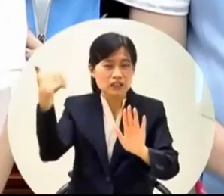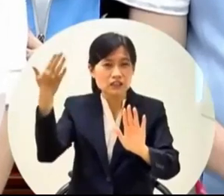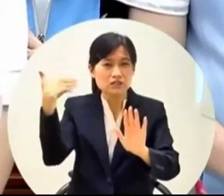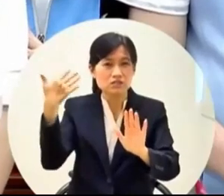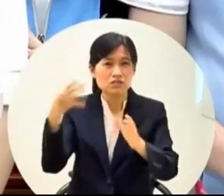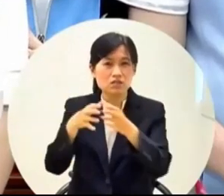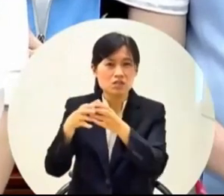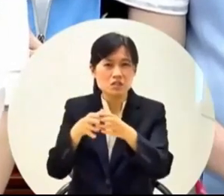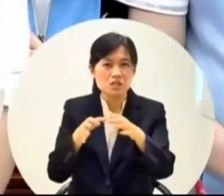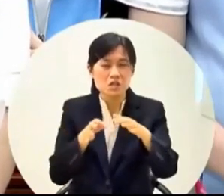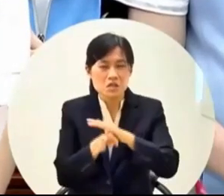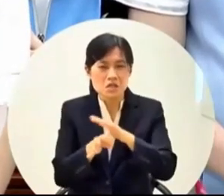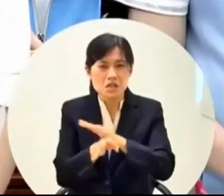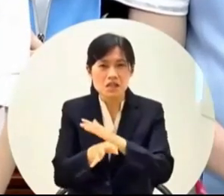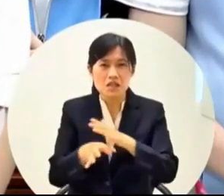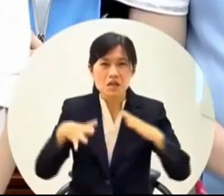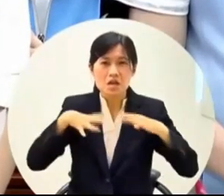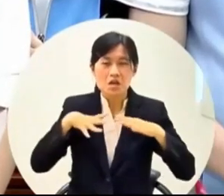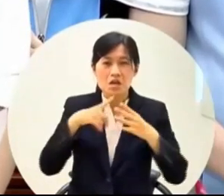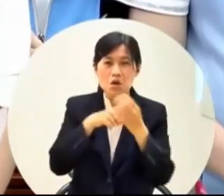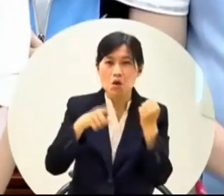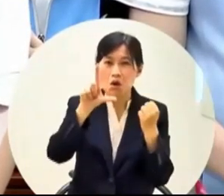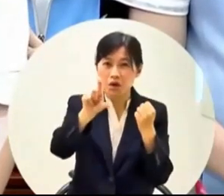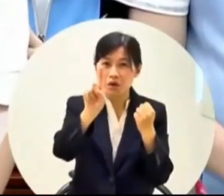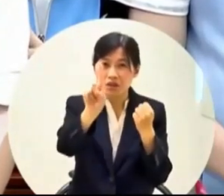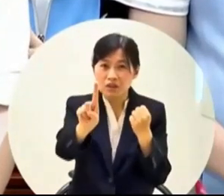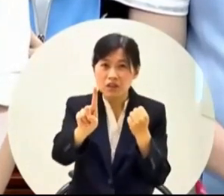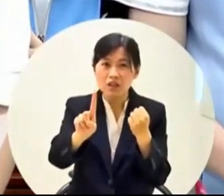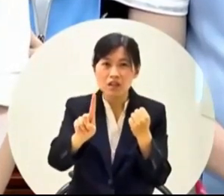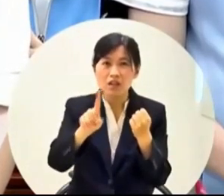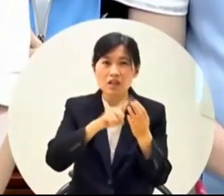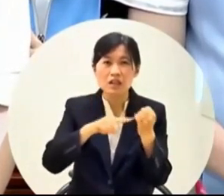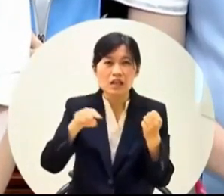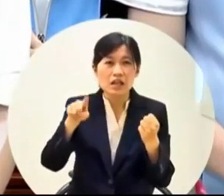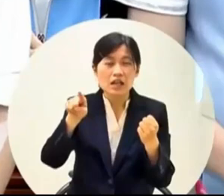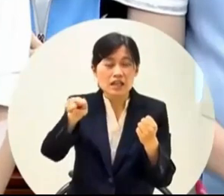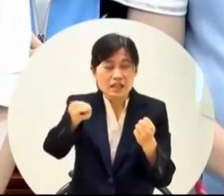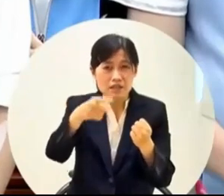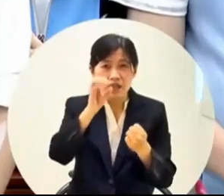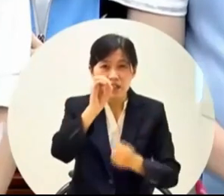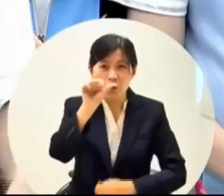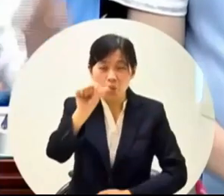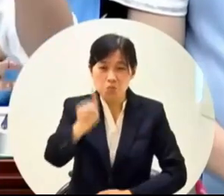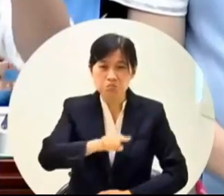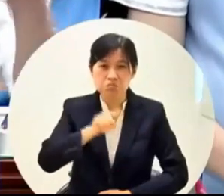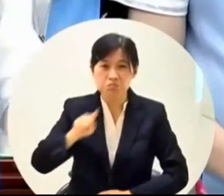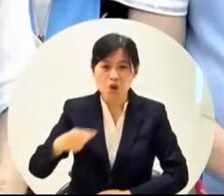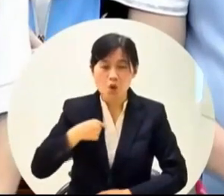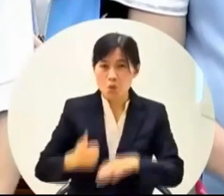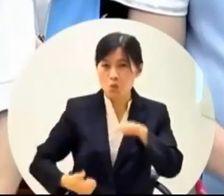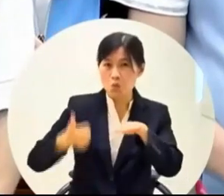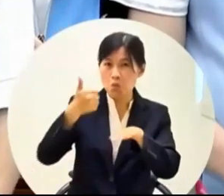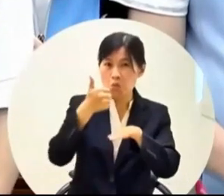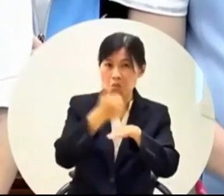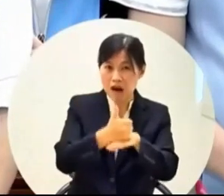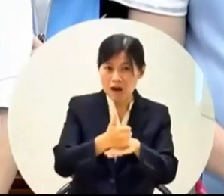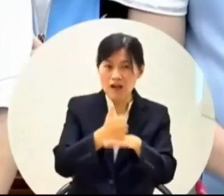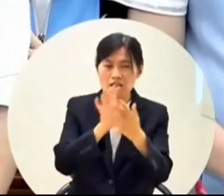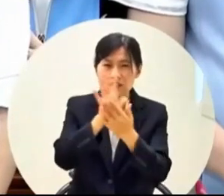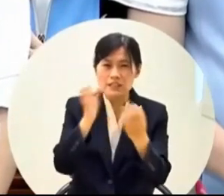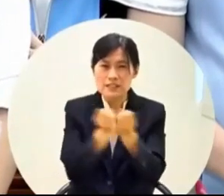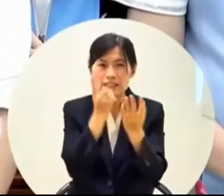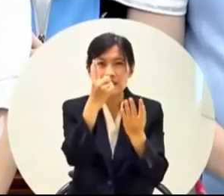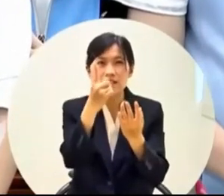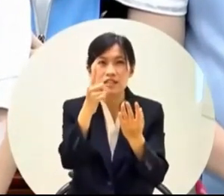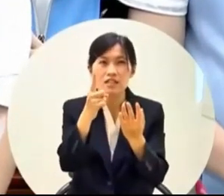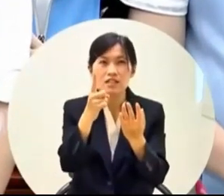案的官员总共有61案，105位官员，在我上任之后只有发生一个案例，就是偷偷进